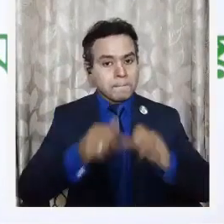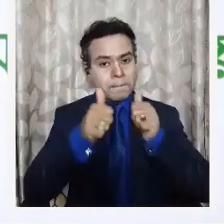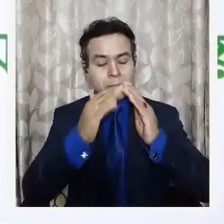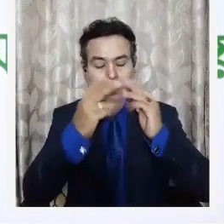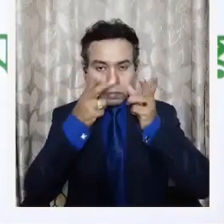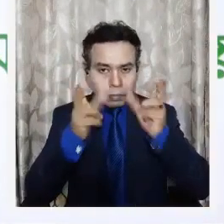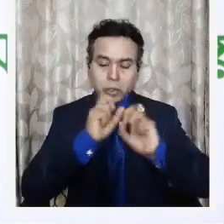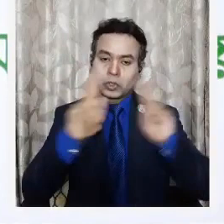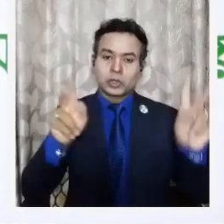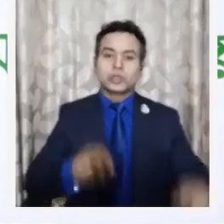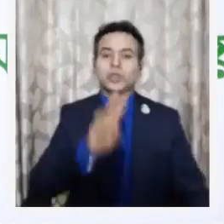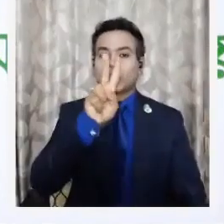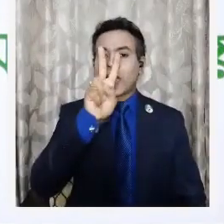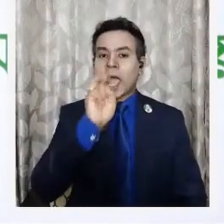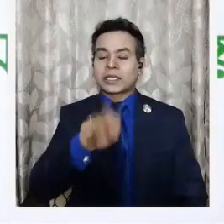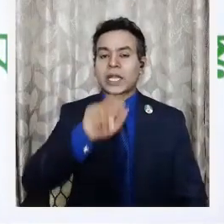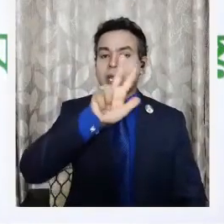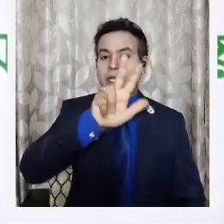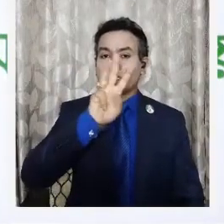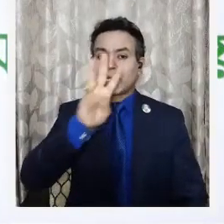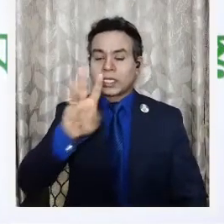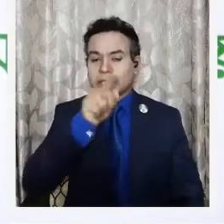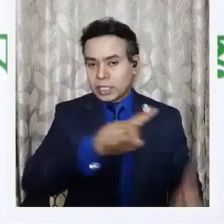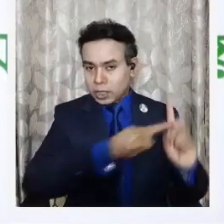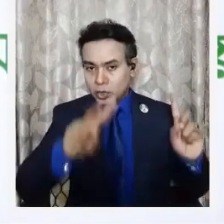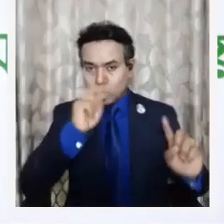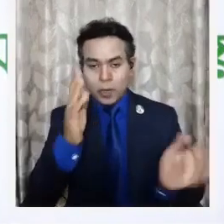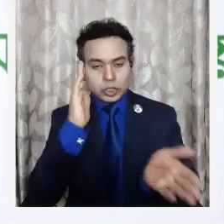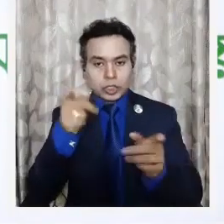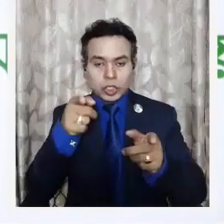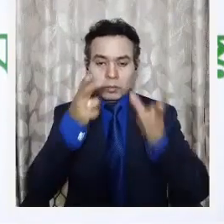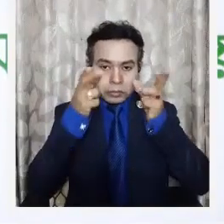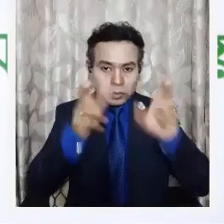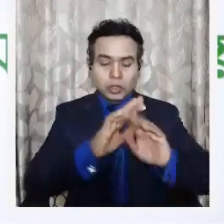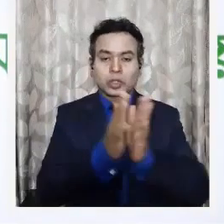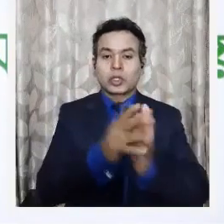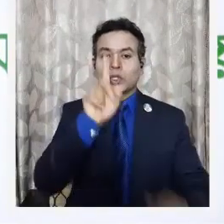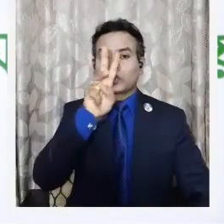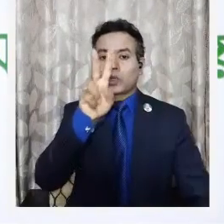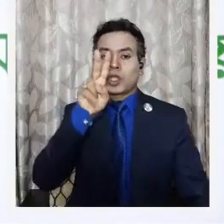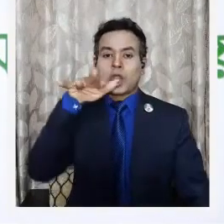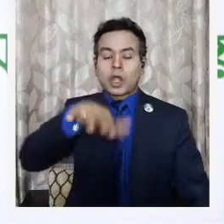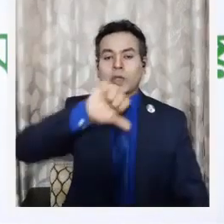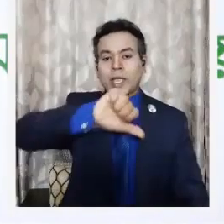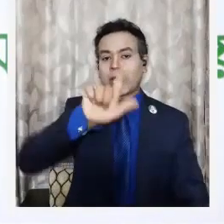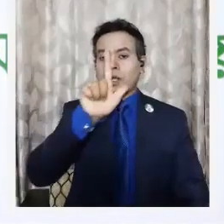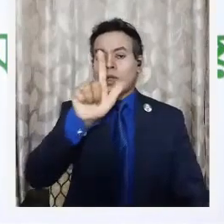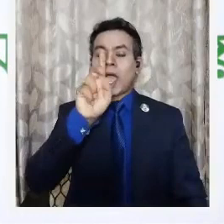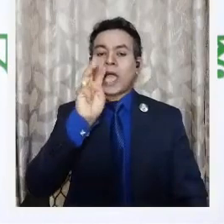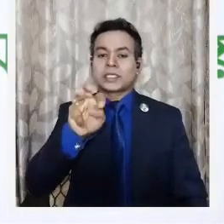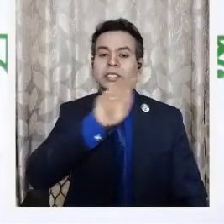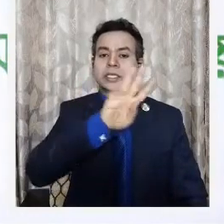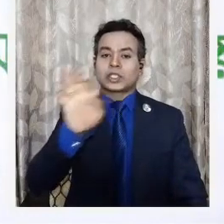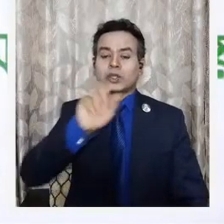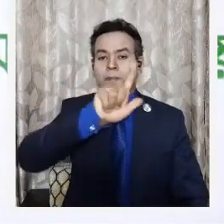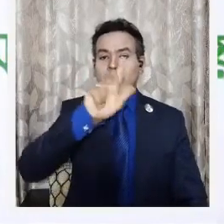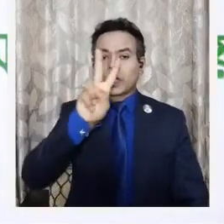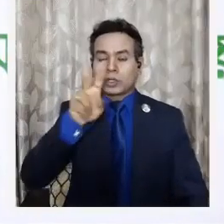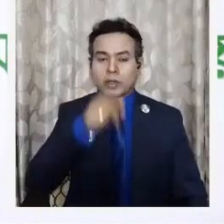3,09,183 জন। 24 ঘন্টায় কোয়ারেন্টাইন থেকে মুক্ত হয়েছেন 2,083 জন এবং এ পর্যন্ত কোয়ারেন্টাইন থেকে মুক্ত হয়েছেন